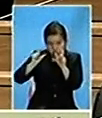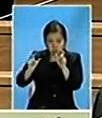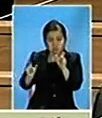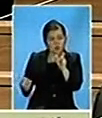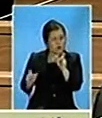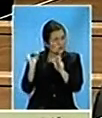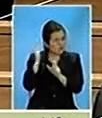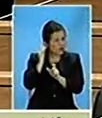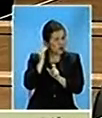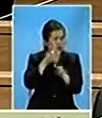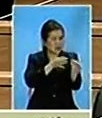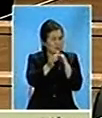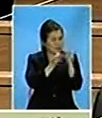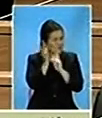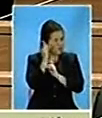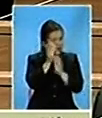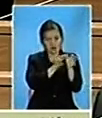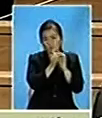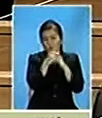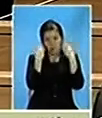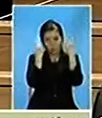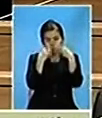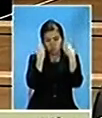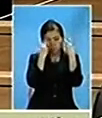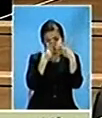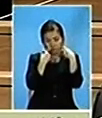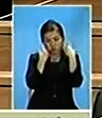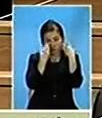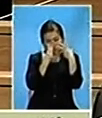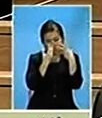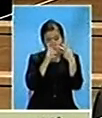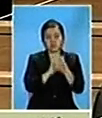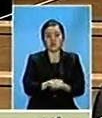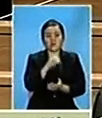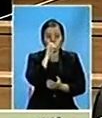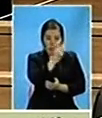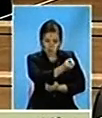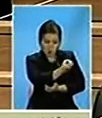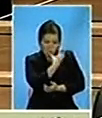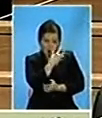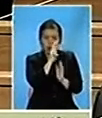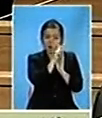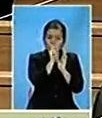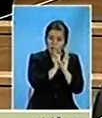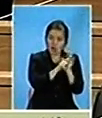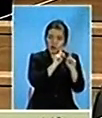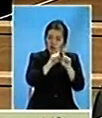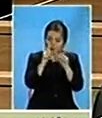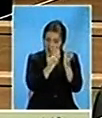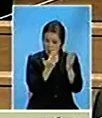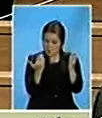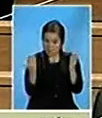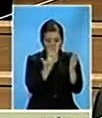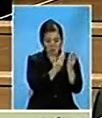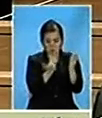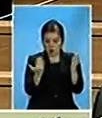ก็ยิ่งสับสนไปใหญ่นะเพราะท่านแต่เดิมท่านบอกว่ากฎหมายฉบับใดฉบับหนึ่งเนี่ยก็อยากจะให้มีความชัดเจนอยู่